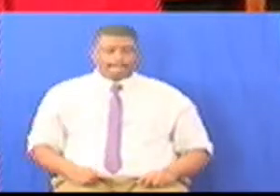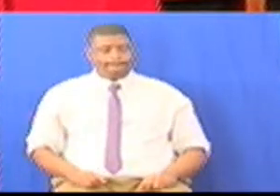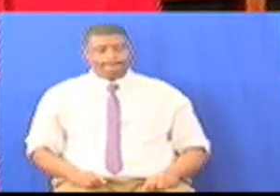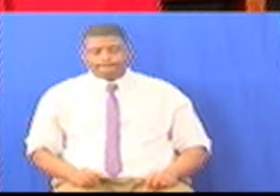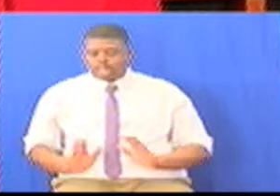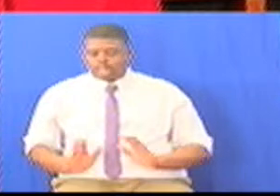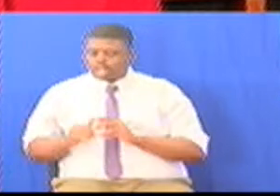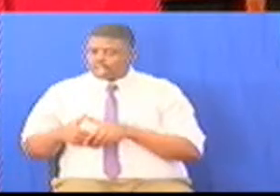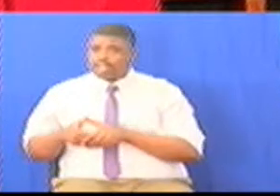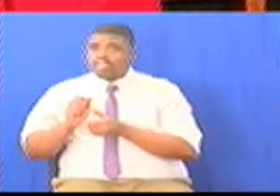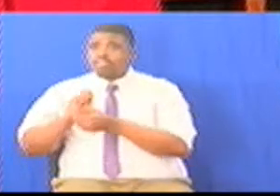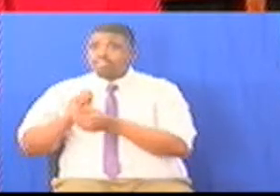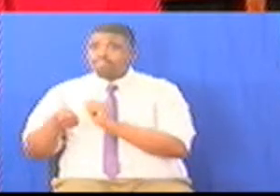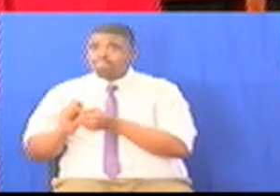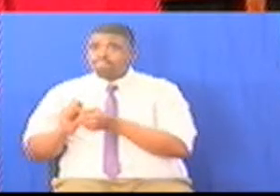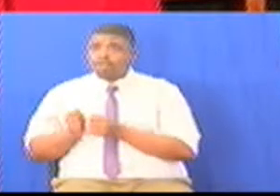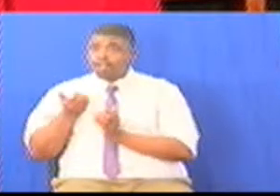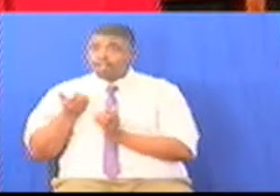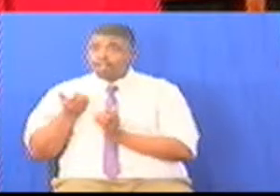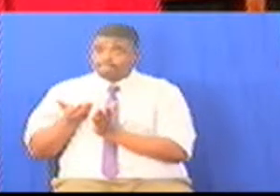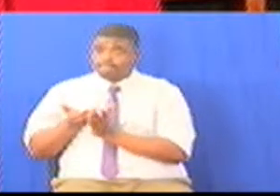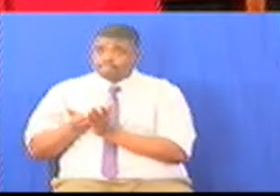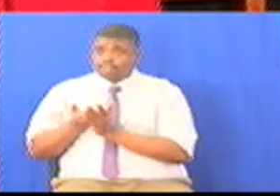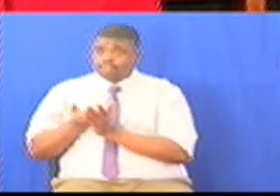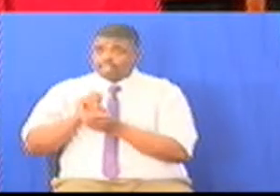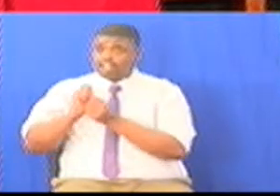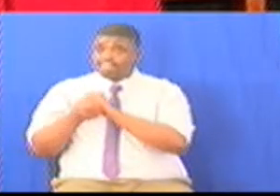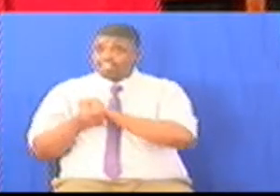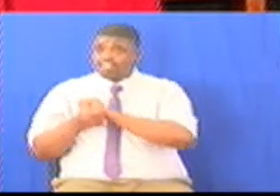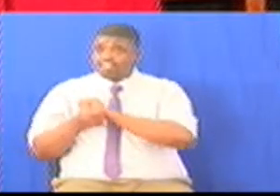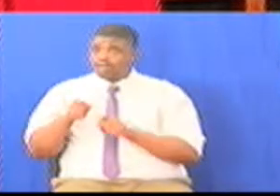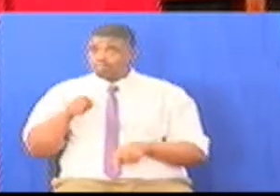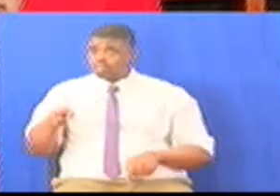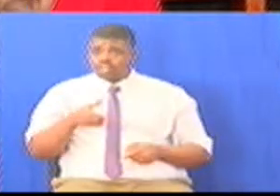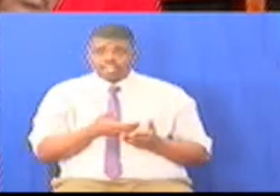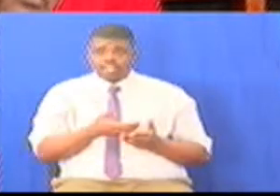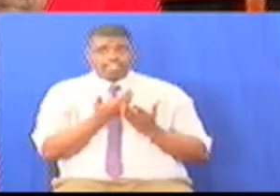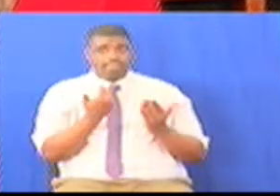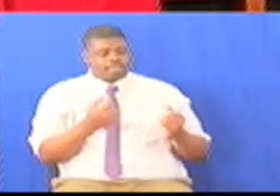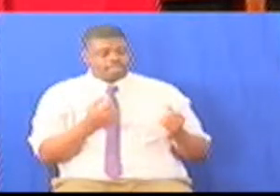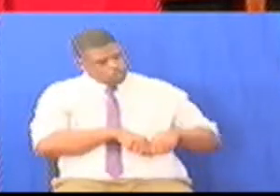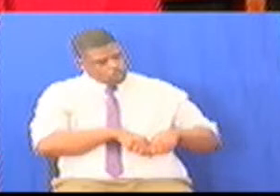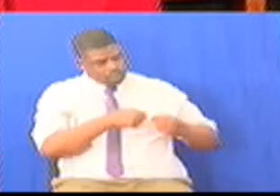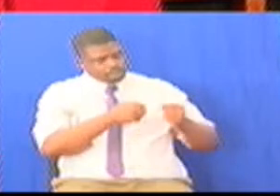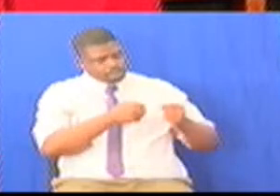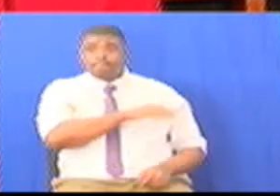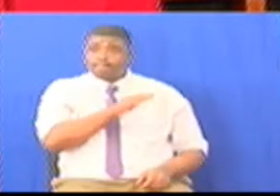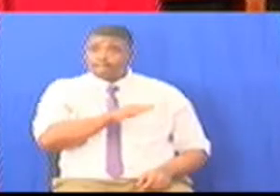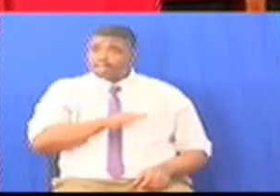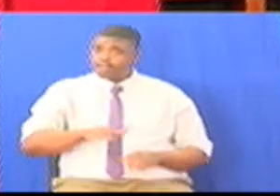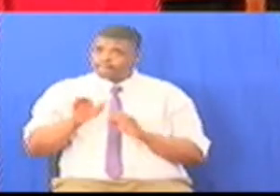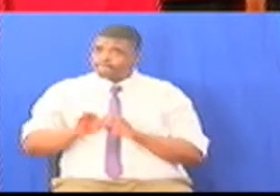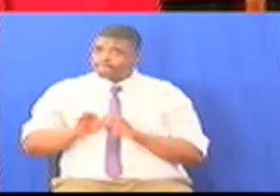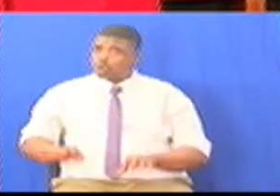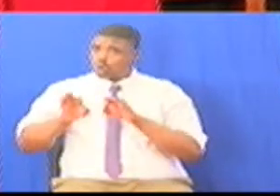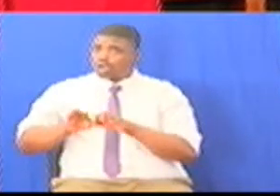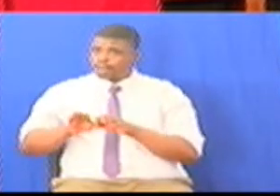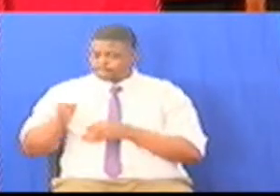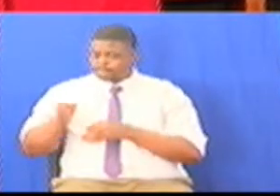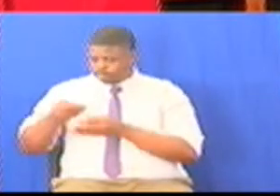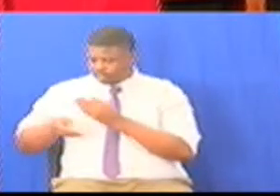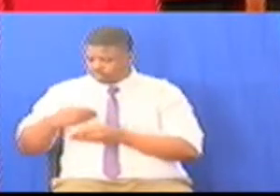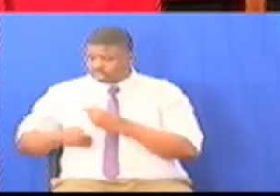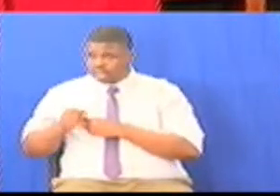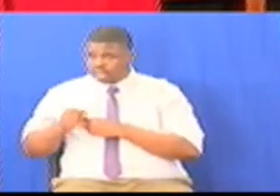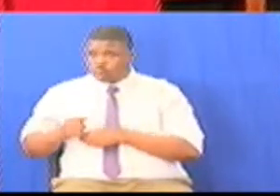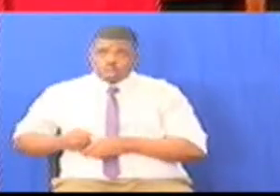kimaudhui na kiuandishi kwenye tafsiri za maneno hayo ili asije kusababisha kuharibu mazingira bora ya biashara na uwekezaji yaliyopo